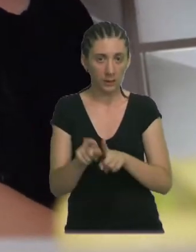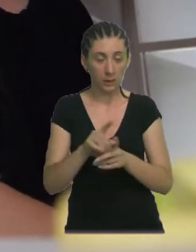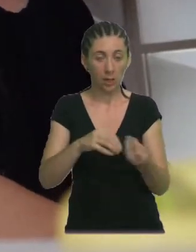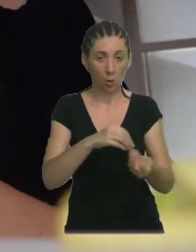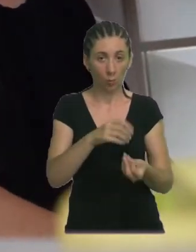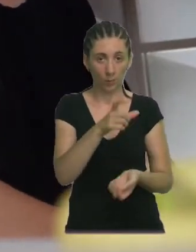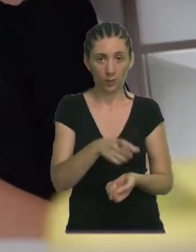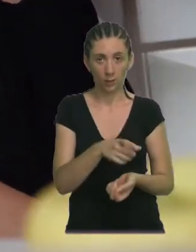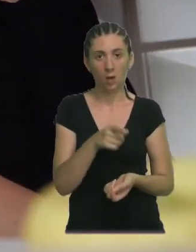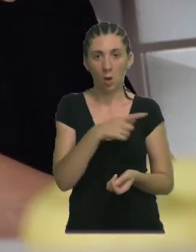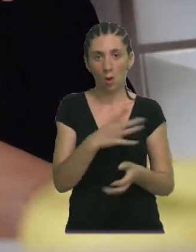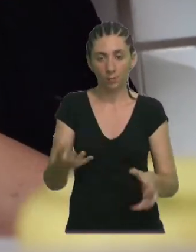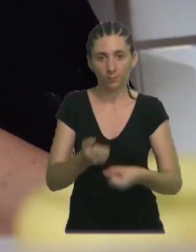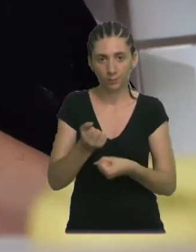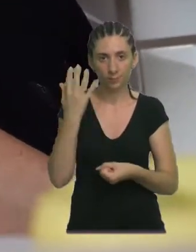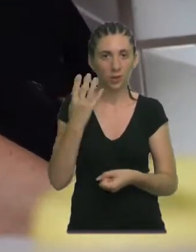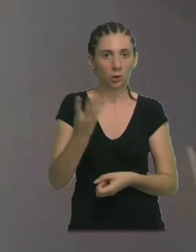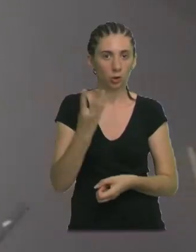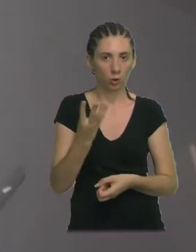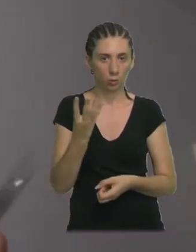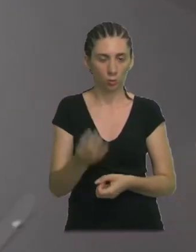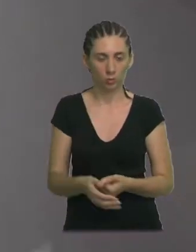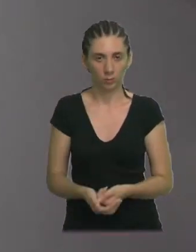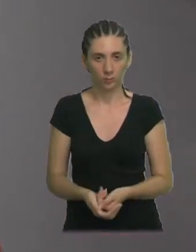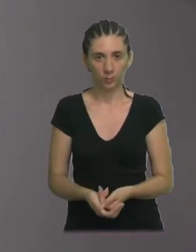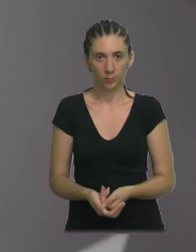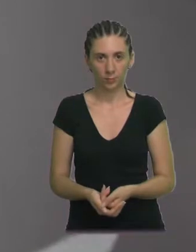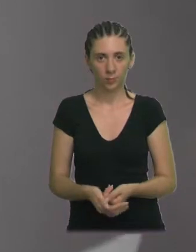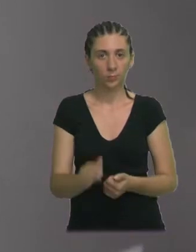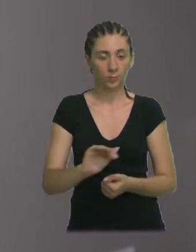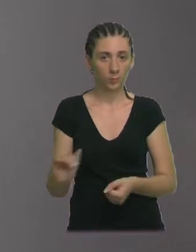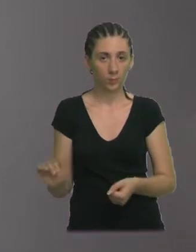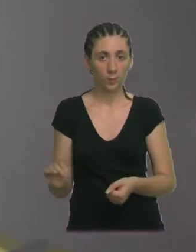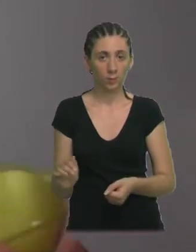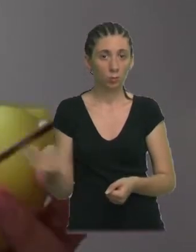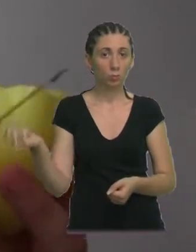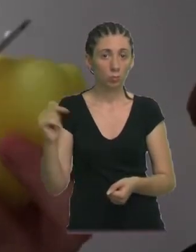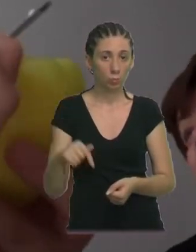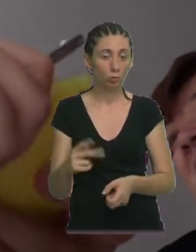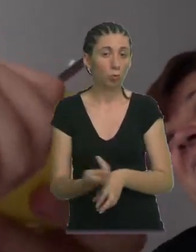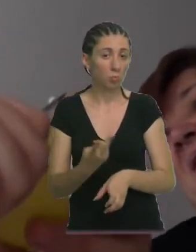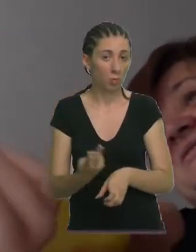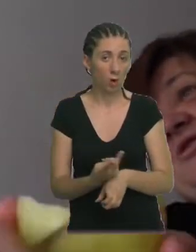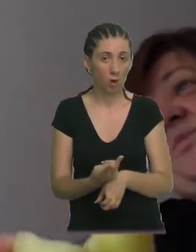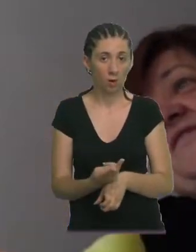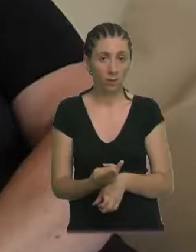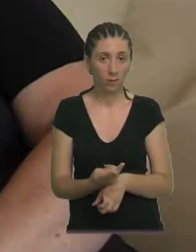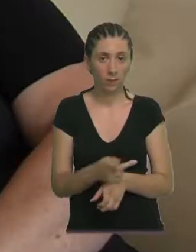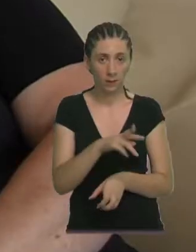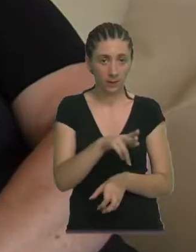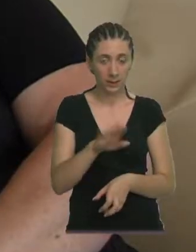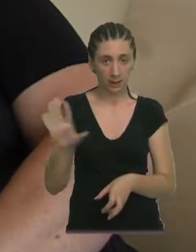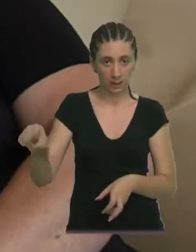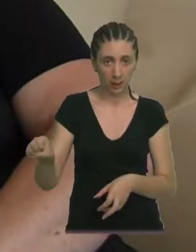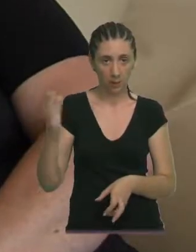iste obitelji, a koja je udomila prije 4 godine. Djeca su došla, navikla se s time da je